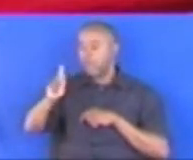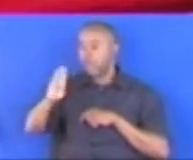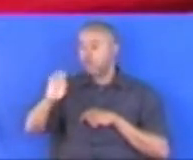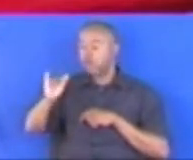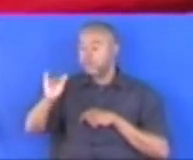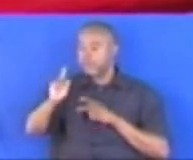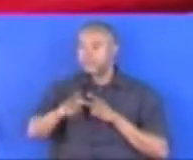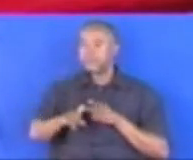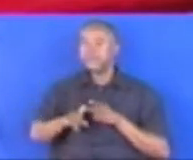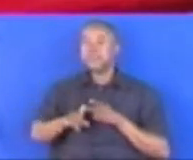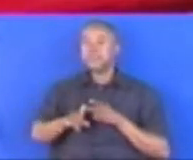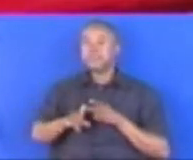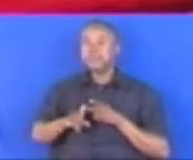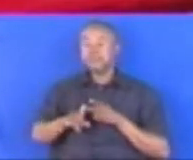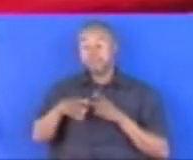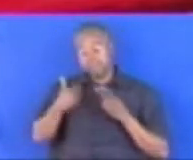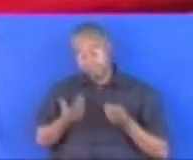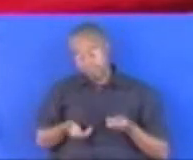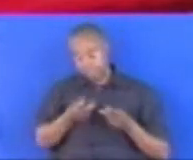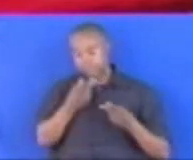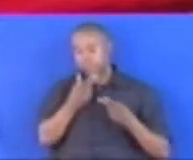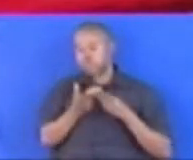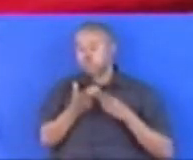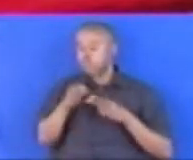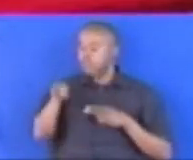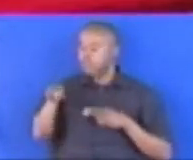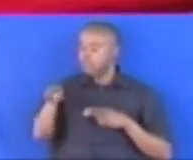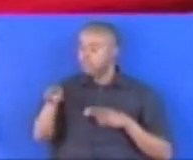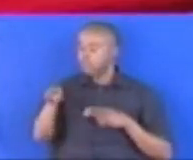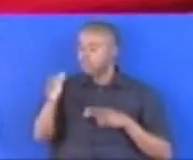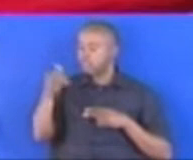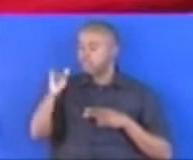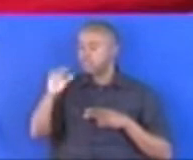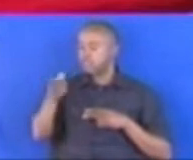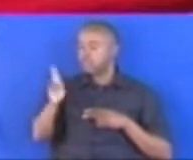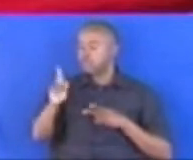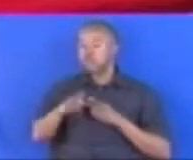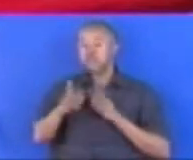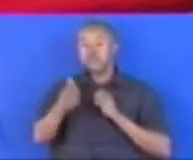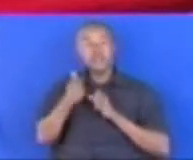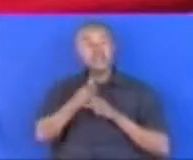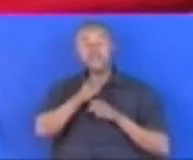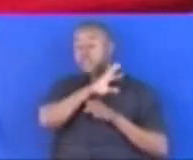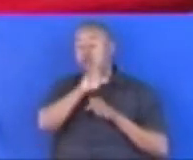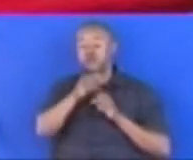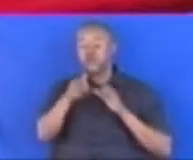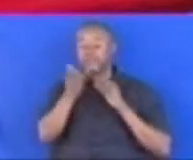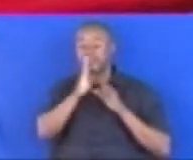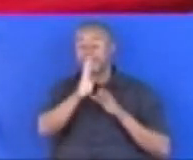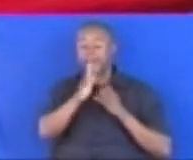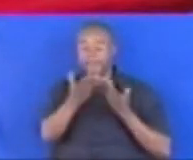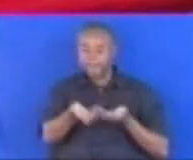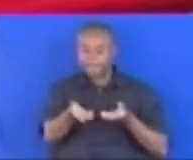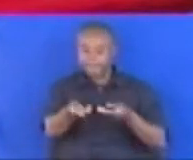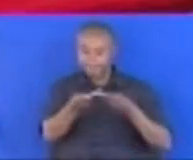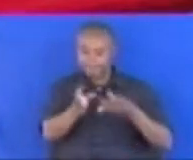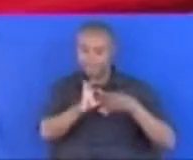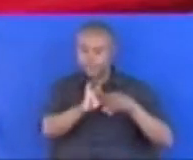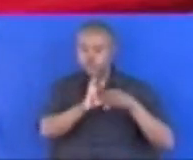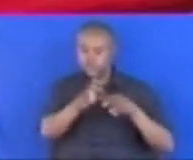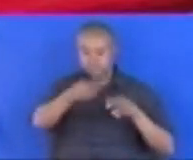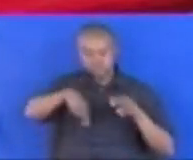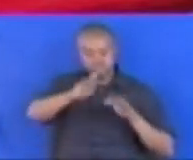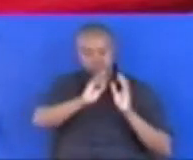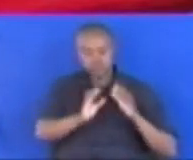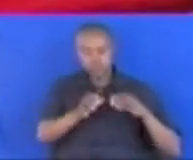wa idara kuu maendeleo ya jamii Dr. John Jingu, pamoja na watendaji wote wa wizara na taasisi zake kwa ushirikiano ambao wamekuwa